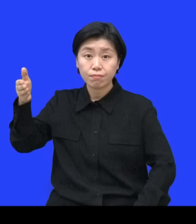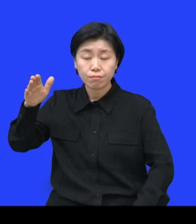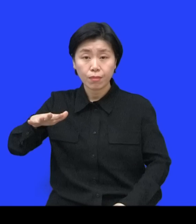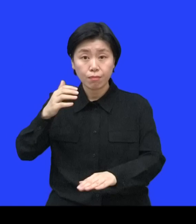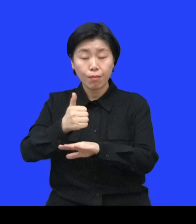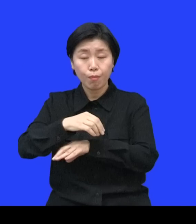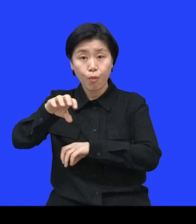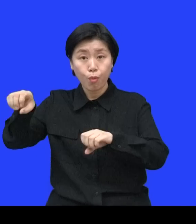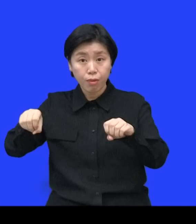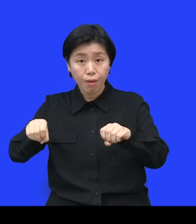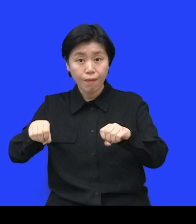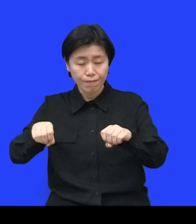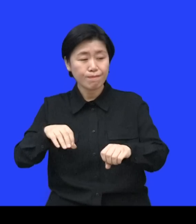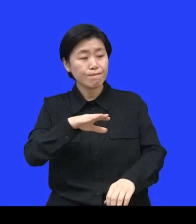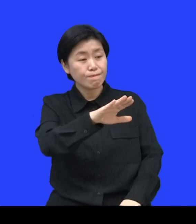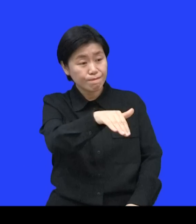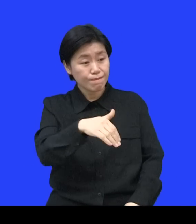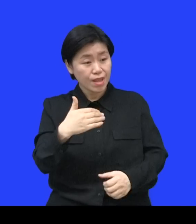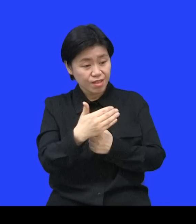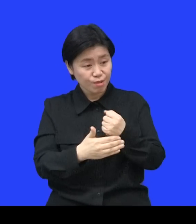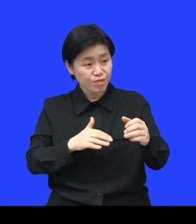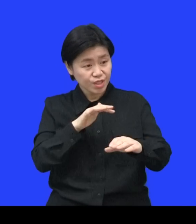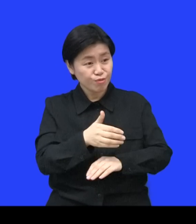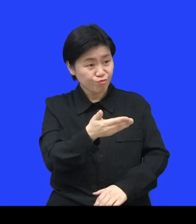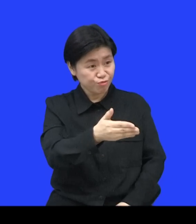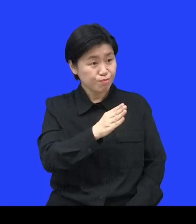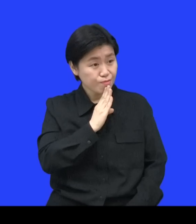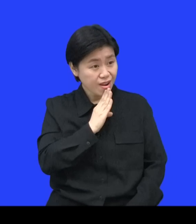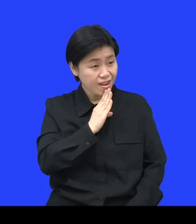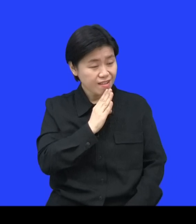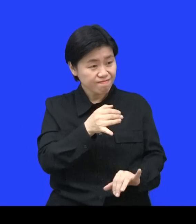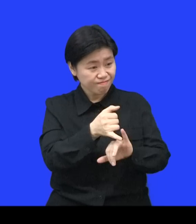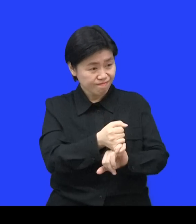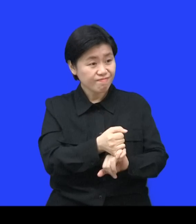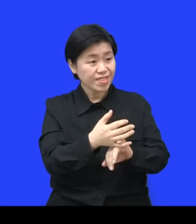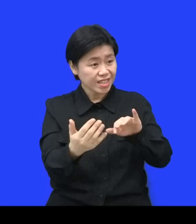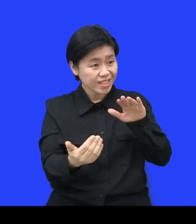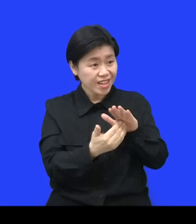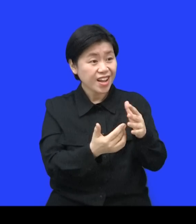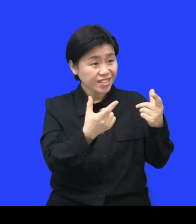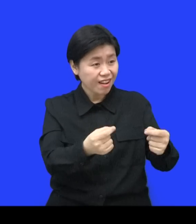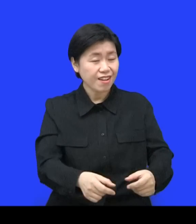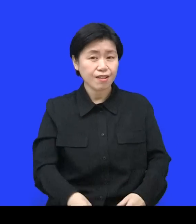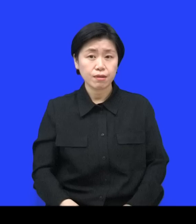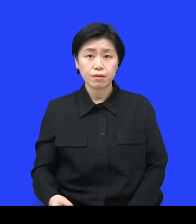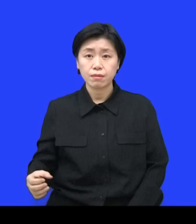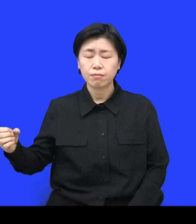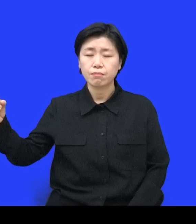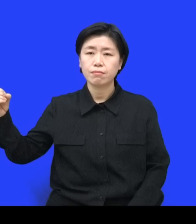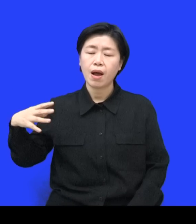그게 그 확신으로 남아요. 넘친다고 했지? 하나님께서 그 말씀대로 일하시는구나.